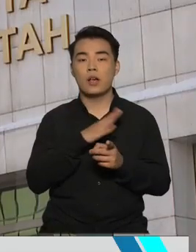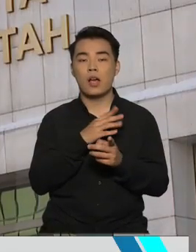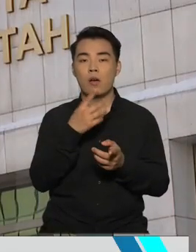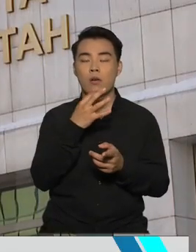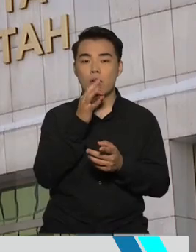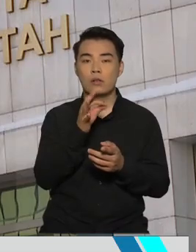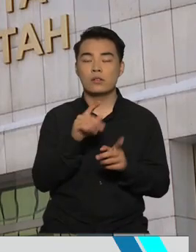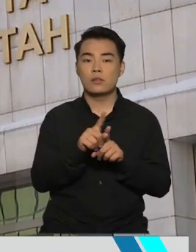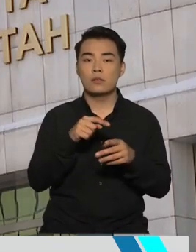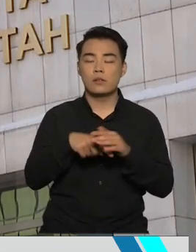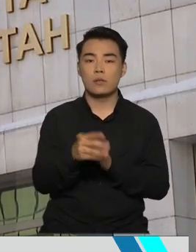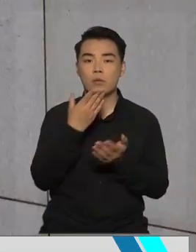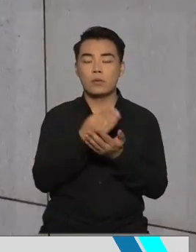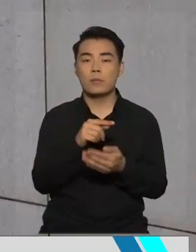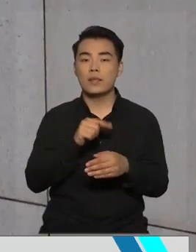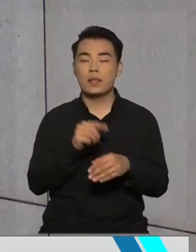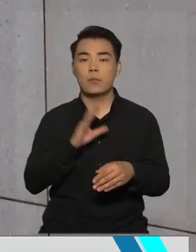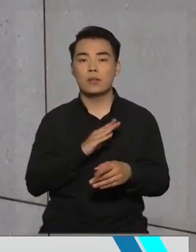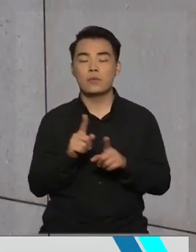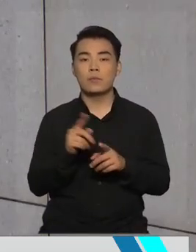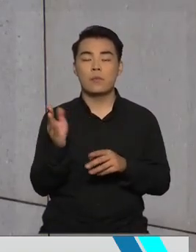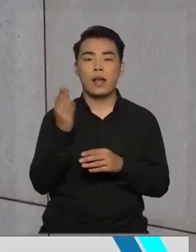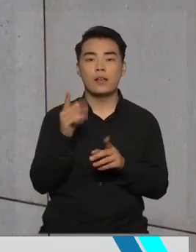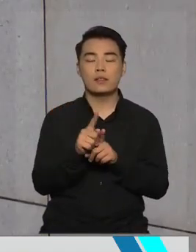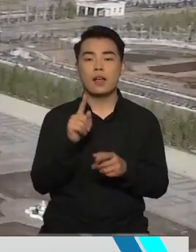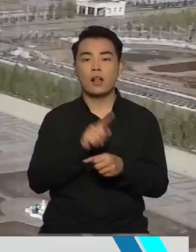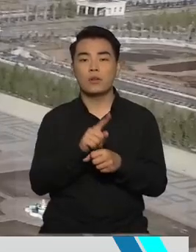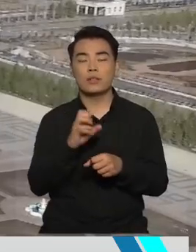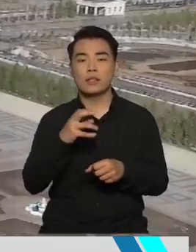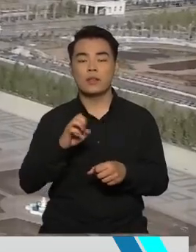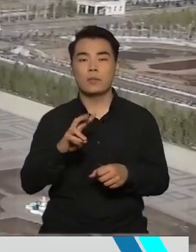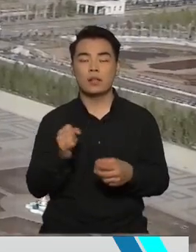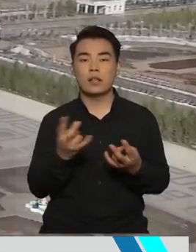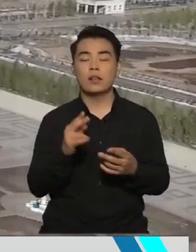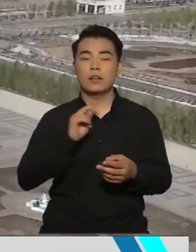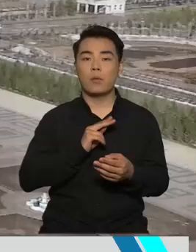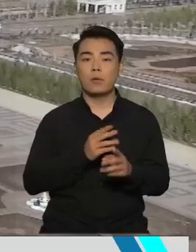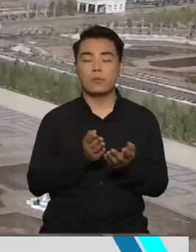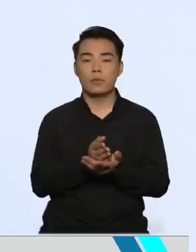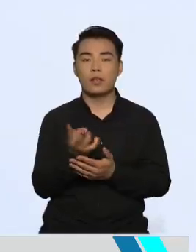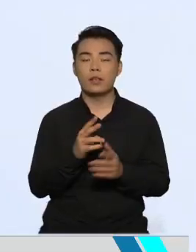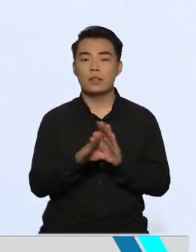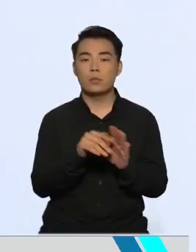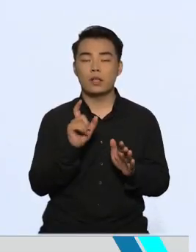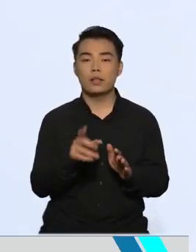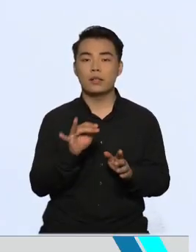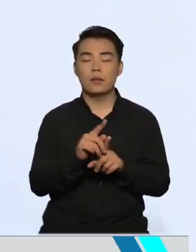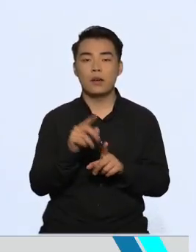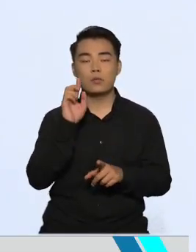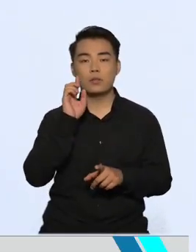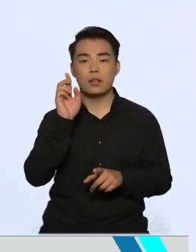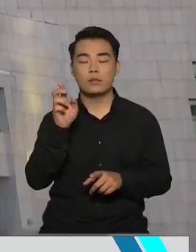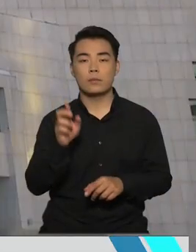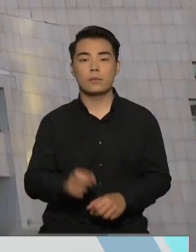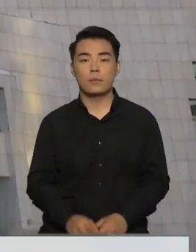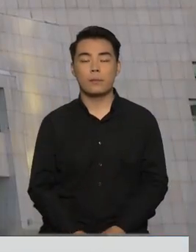о необходимости формирования справедливой, стабильной и прозрачной налоговой системы. Работать над этим предстоит депутатам и правительству.